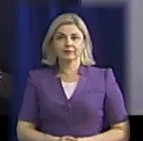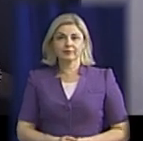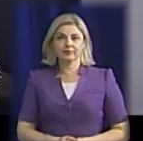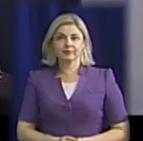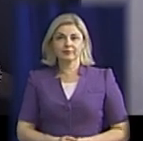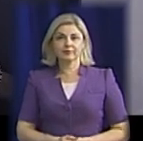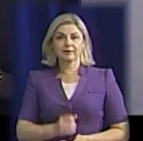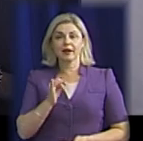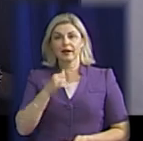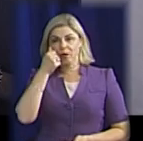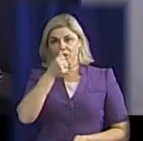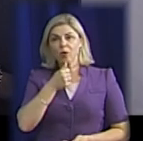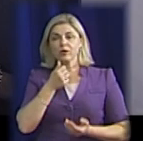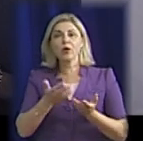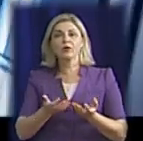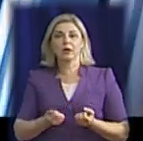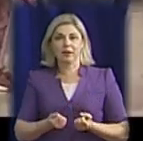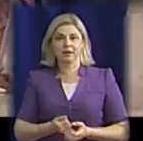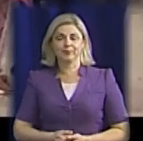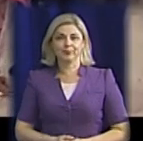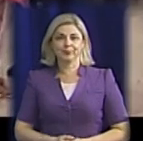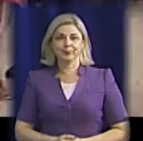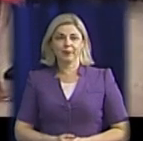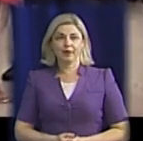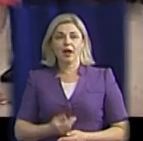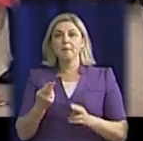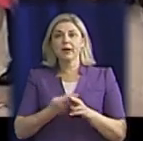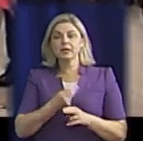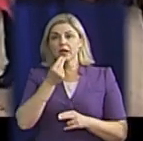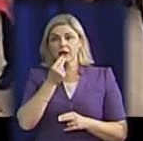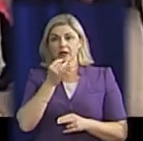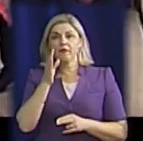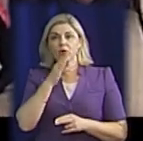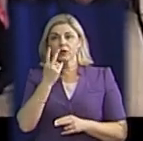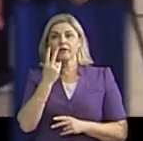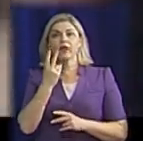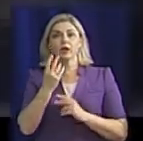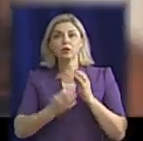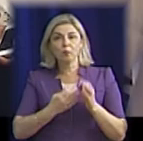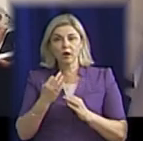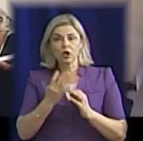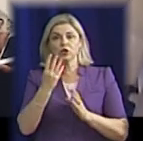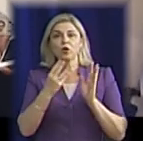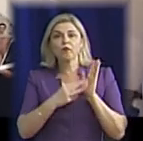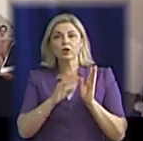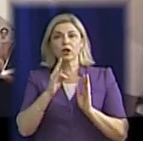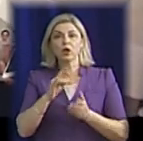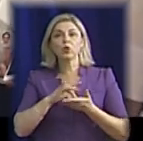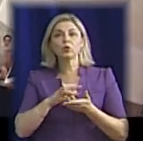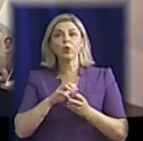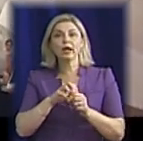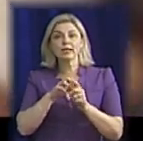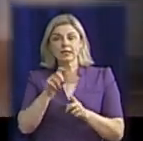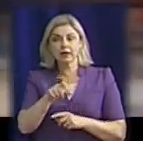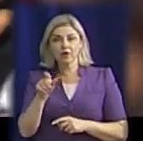і рік отримання. Без їжі та води дві доби. 48 миколаївських туристів, що застрягли в